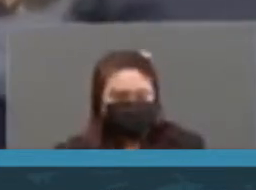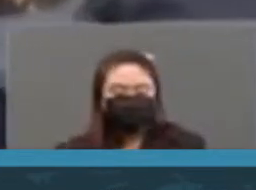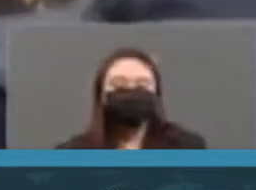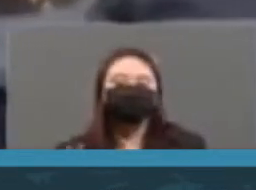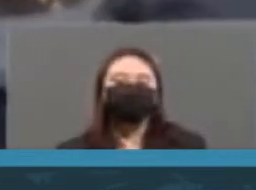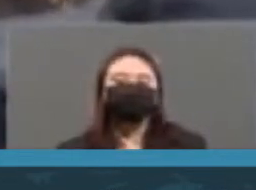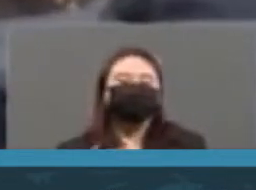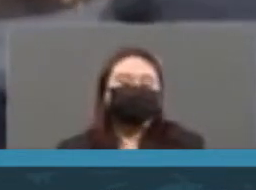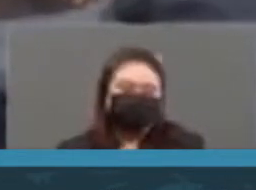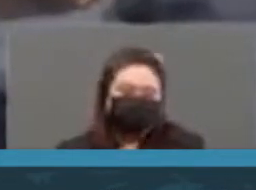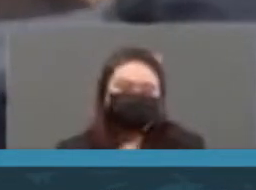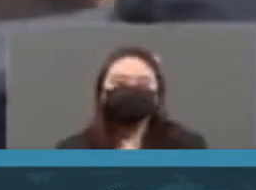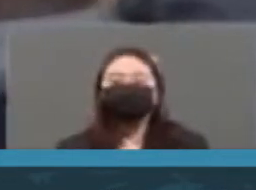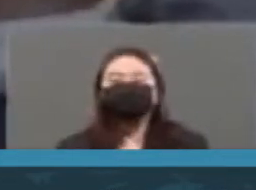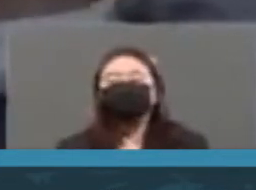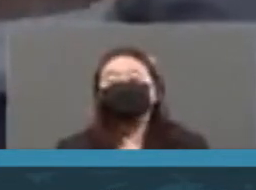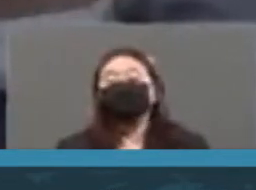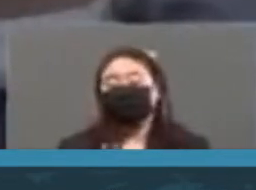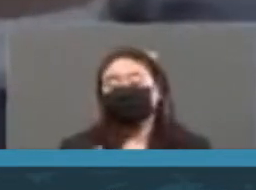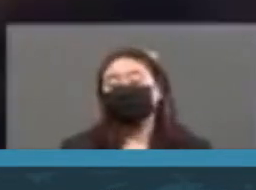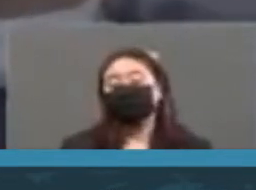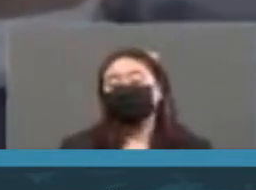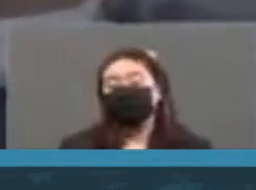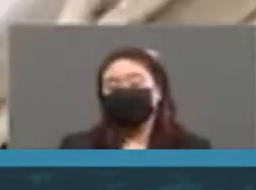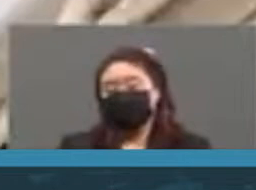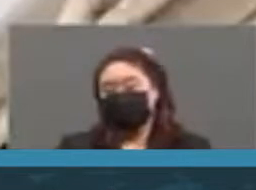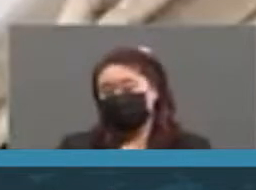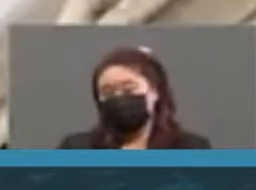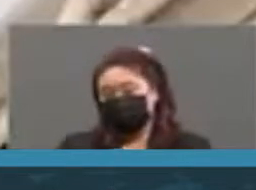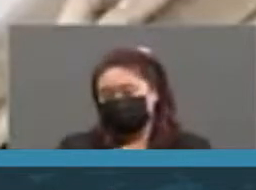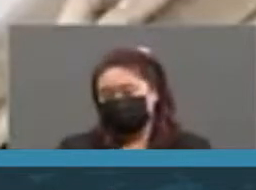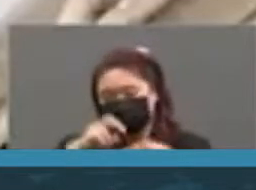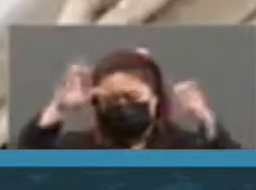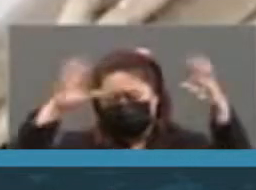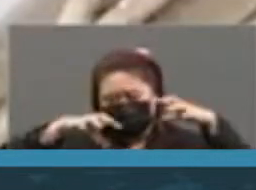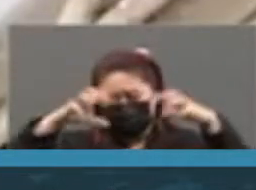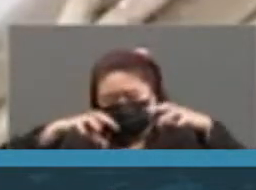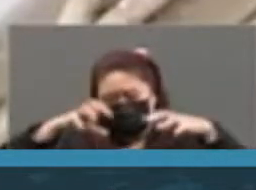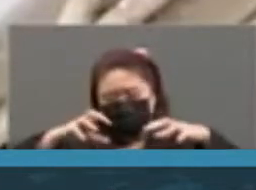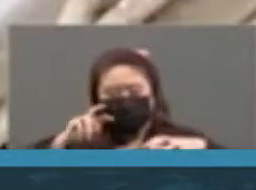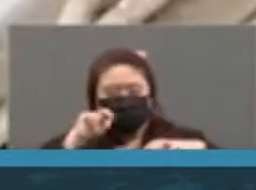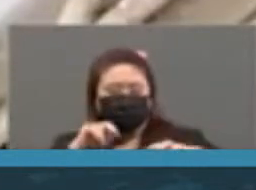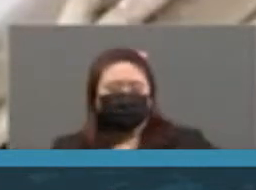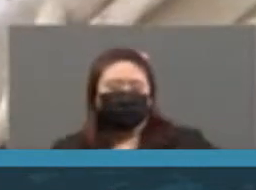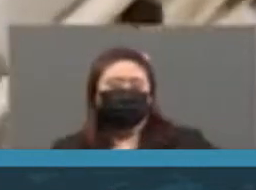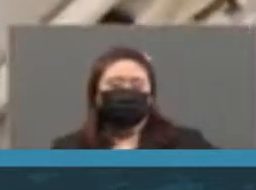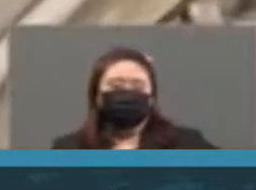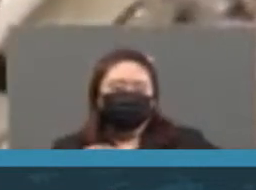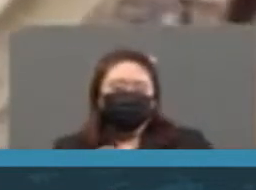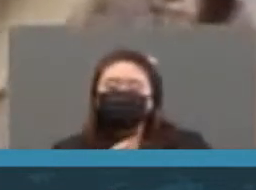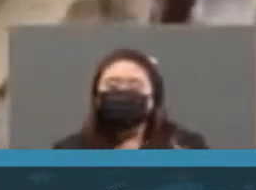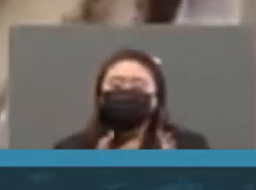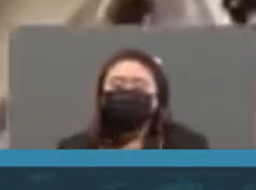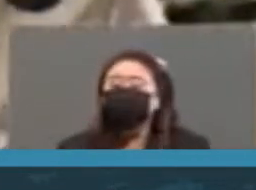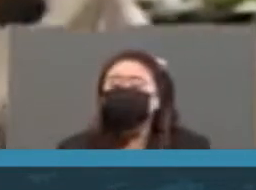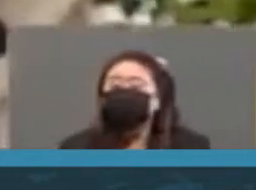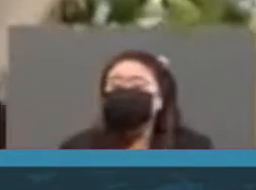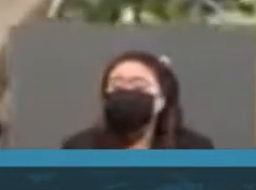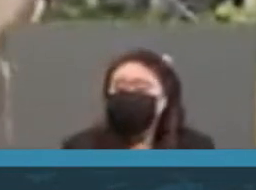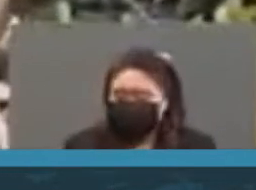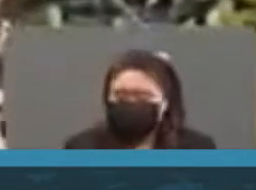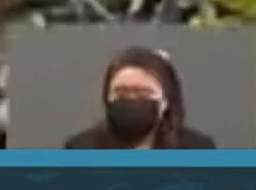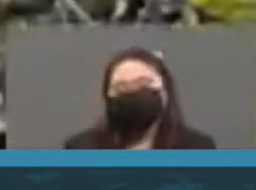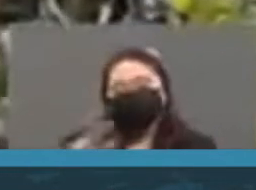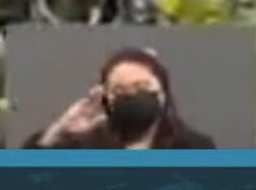มชนนั่นคือส่วนของจัดการน้ำส่วนจัดการคนเนี่ยก็คือการเดินทางก็มีทหารมีหน่วยเทศกิจมีห้